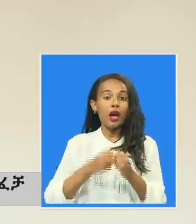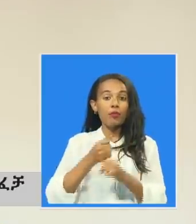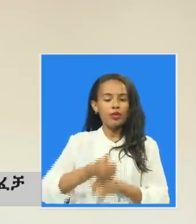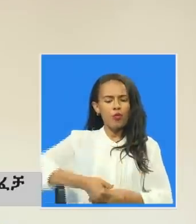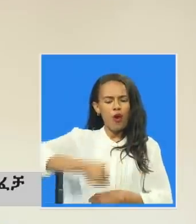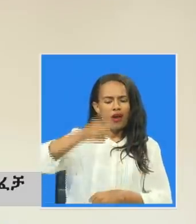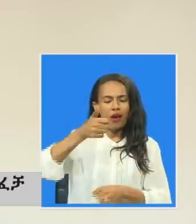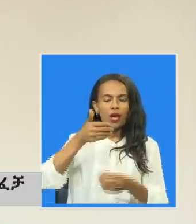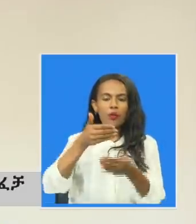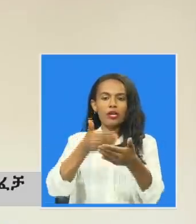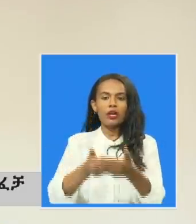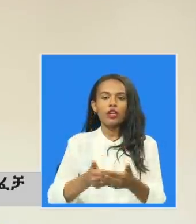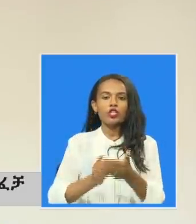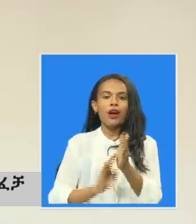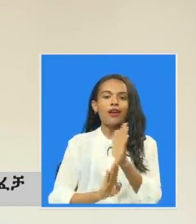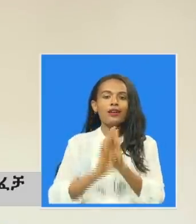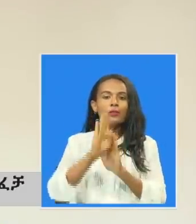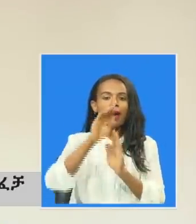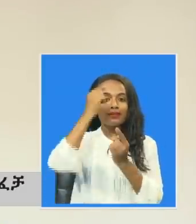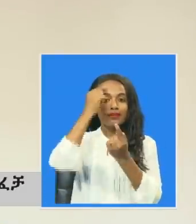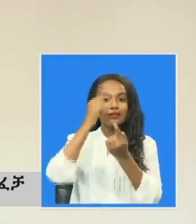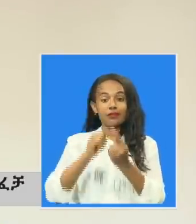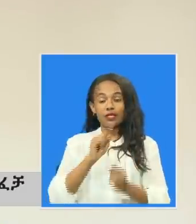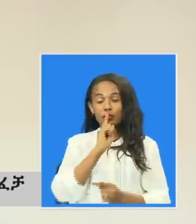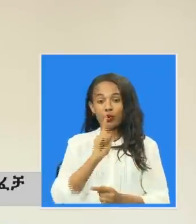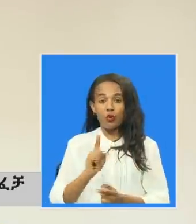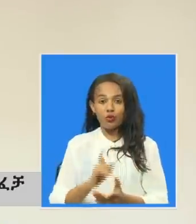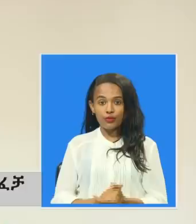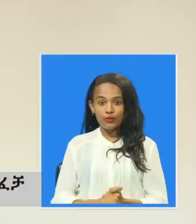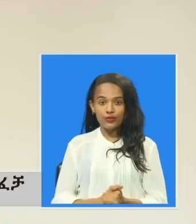ዋናው የመዳረሻ ልማት ግባችን ነው።